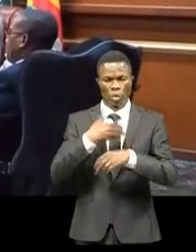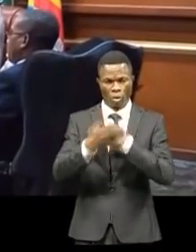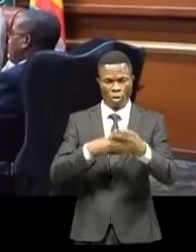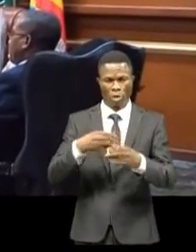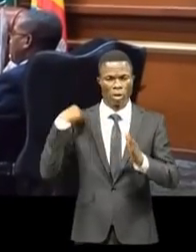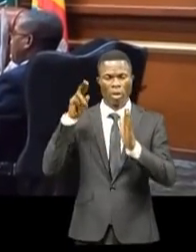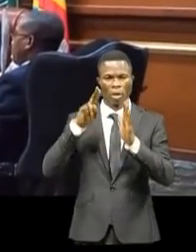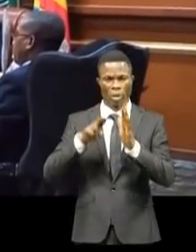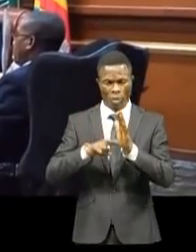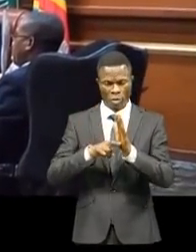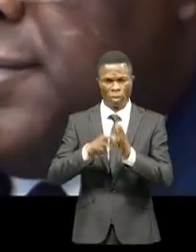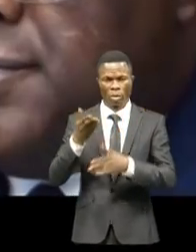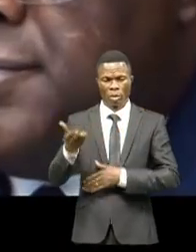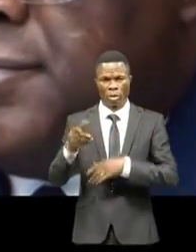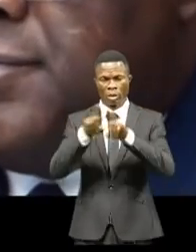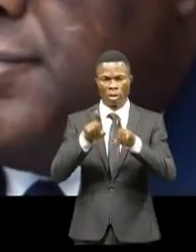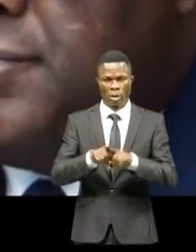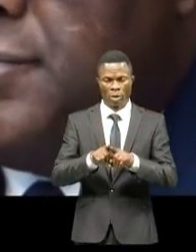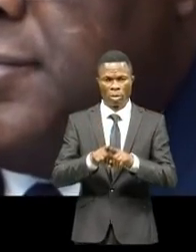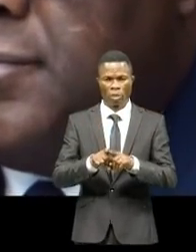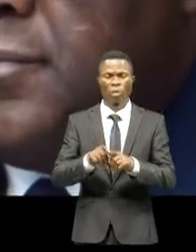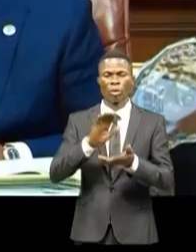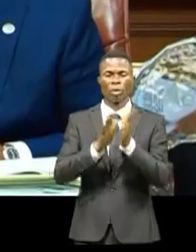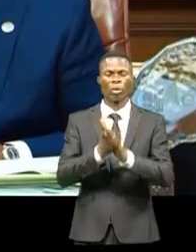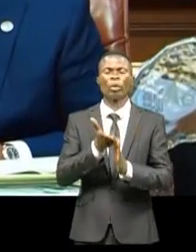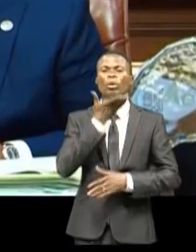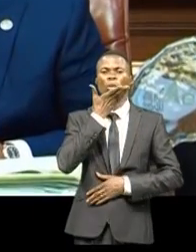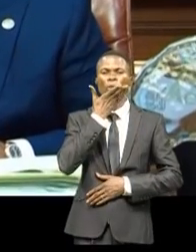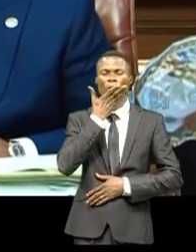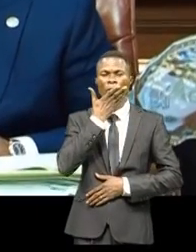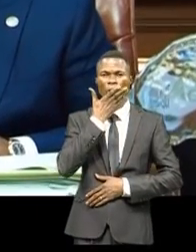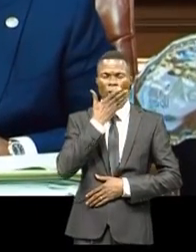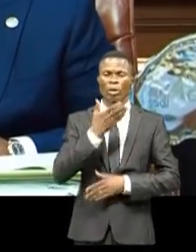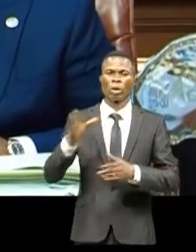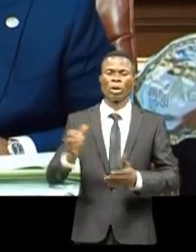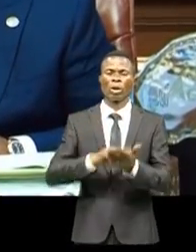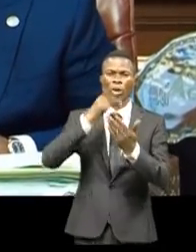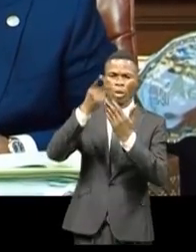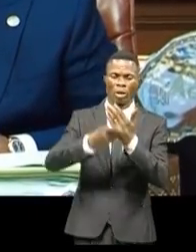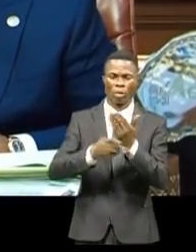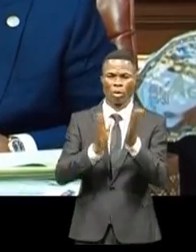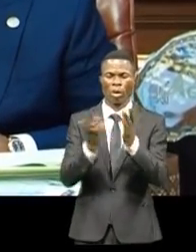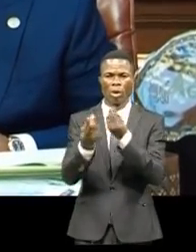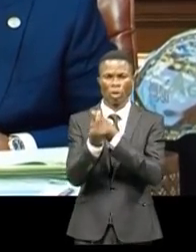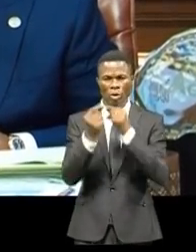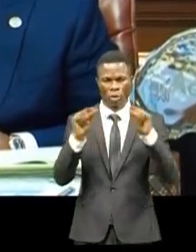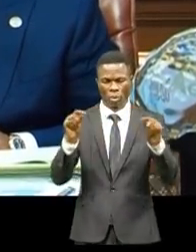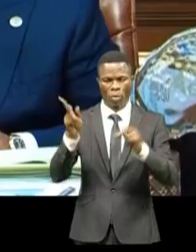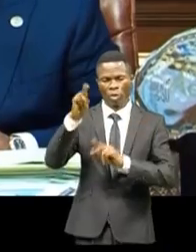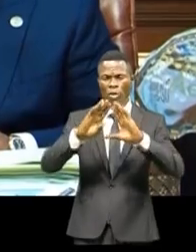les gouvernements d'une part et la maturation de l'appropriation du programme de la gratuité par la